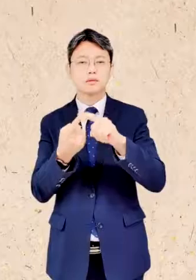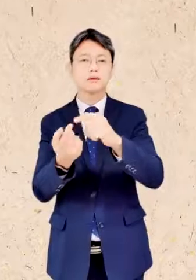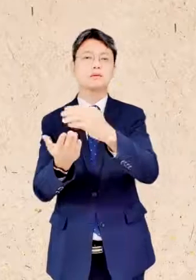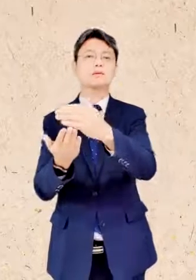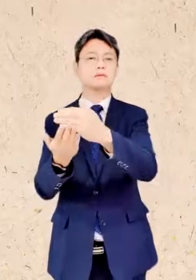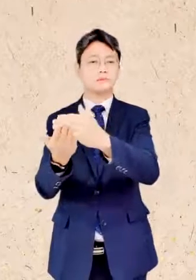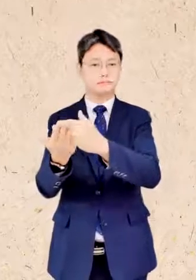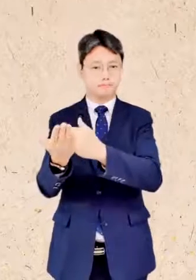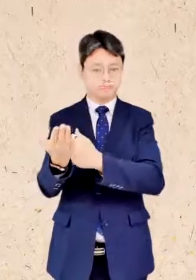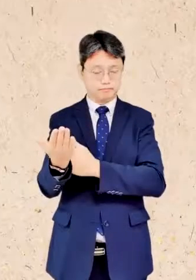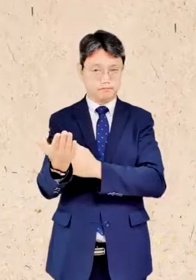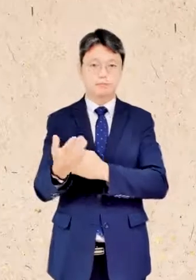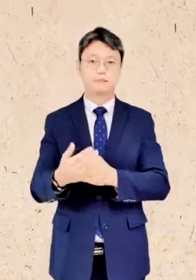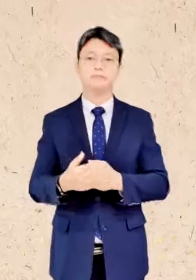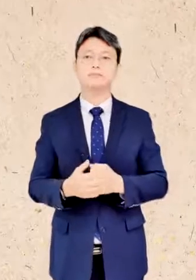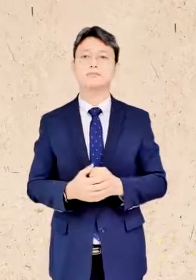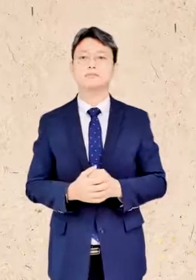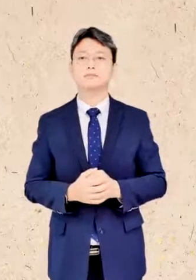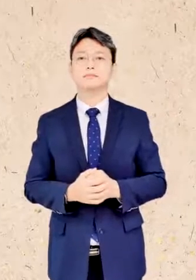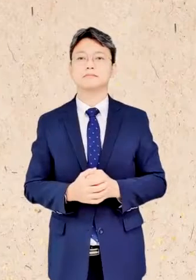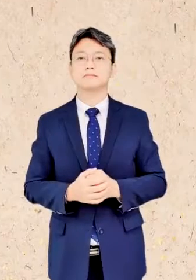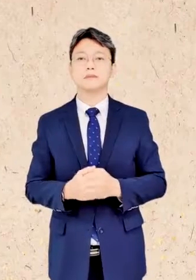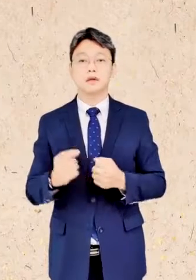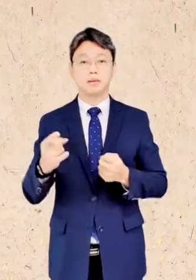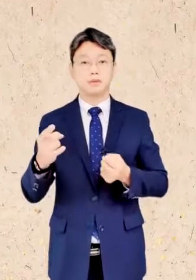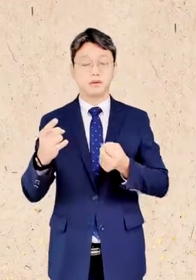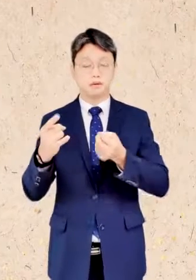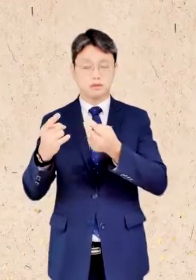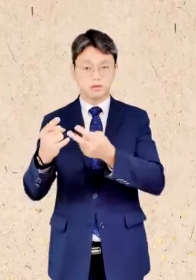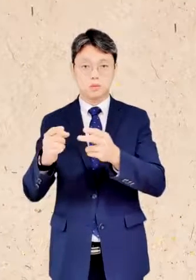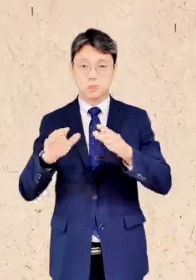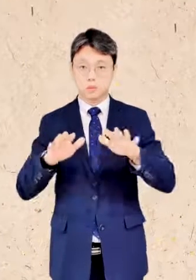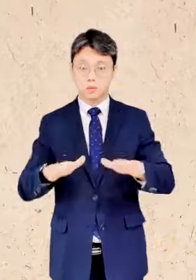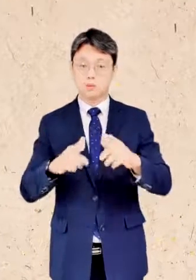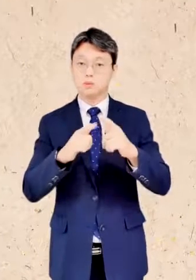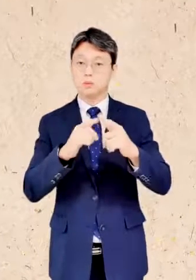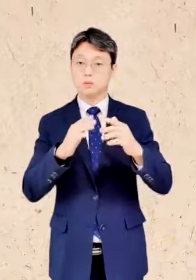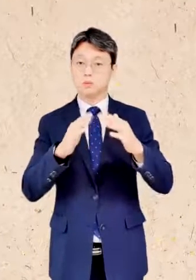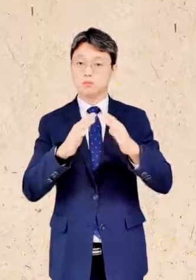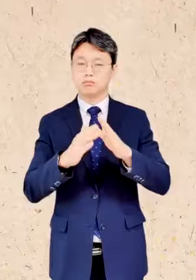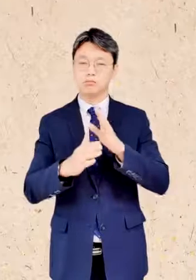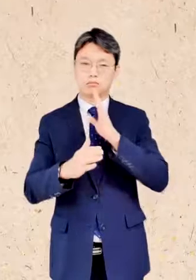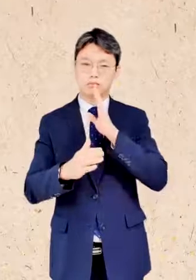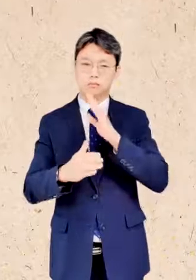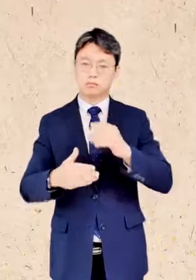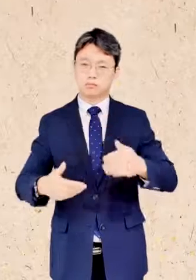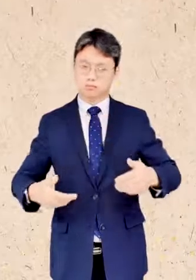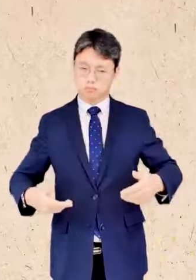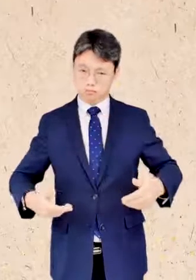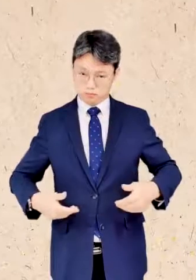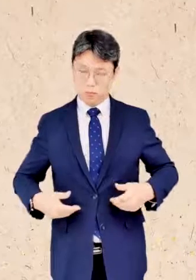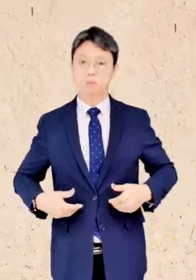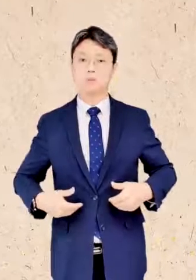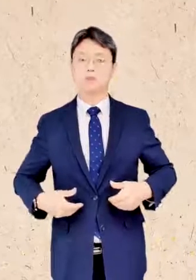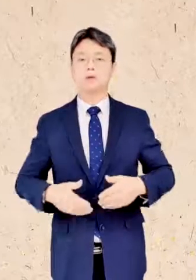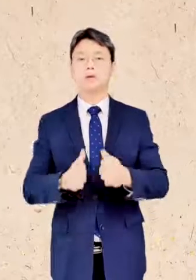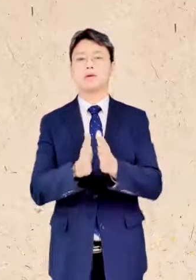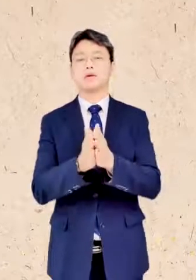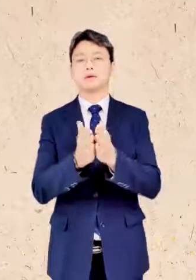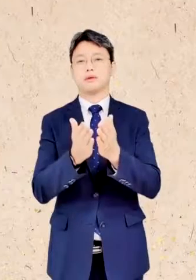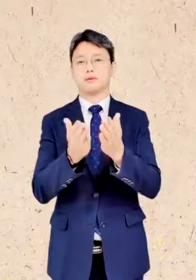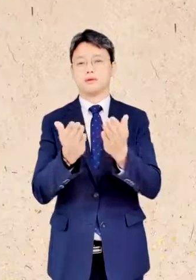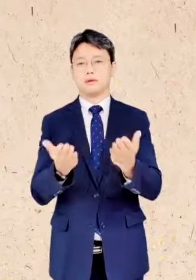영적 전투에 대한 언급으로 마무리하고 있습니다. 에베소서는 오늘날의 교회에게 대단히 중요하고